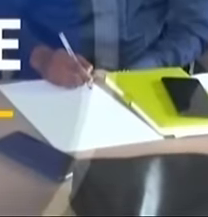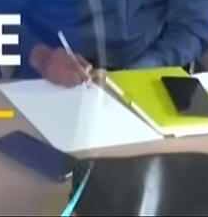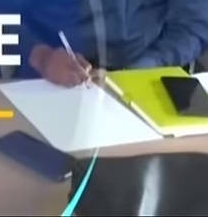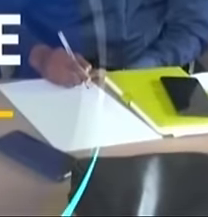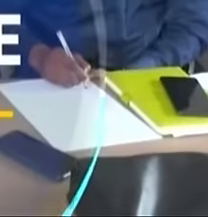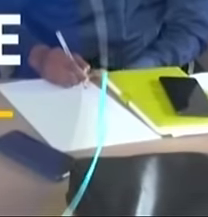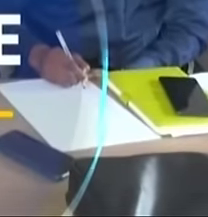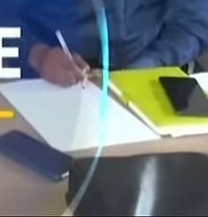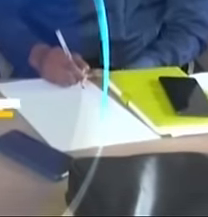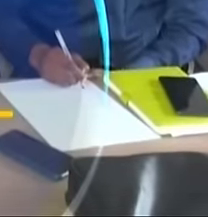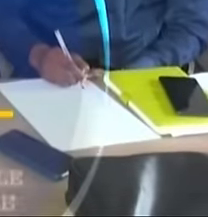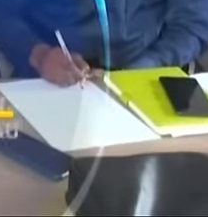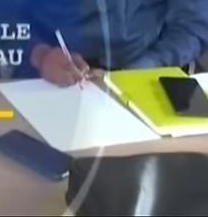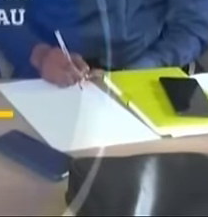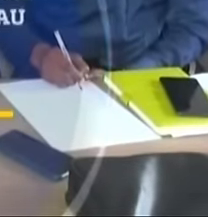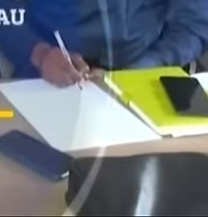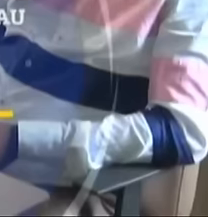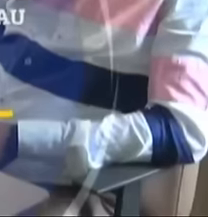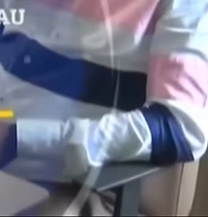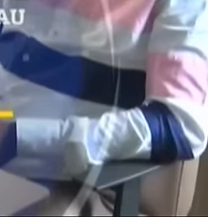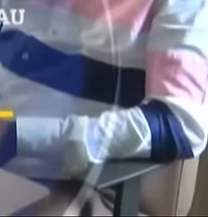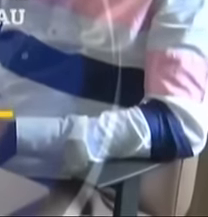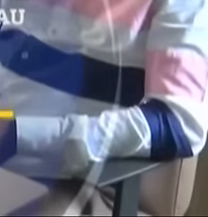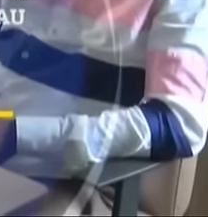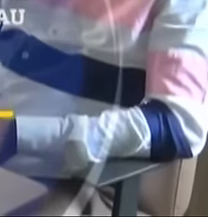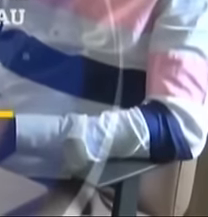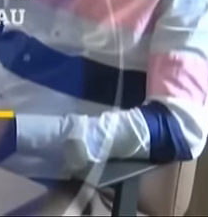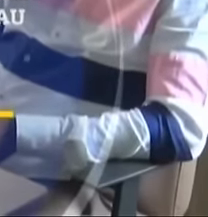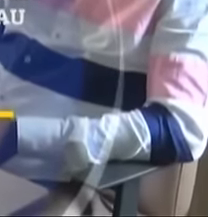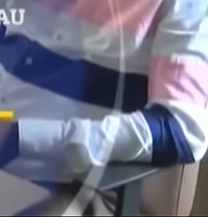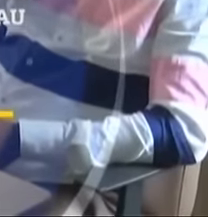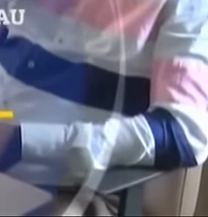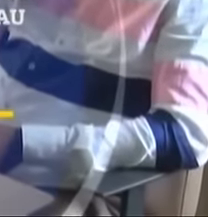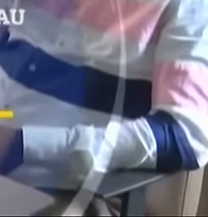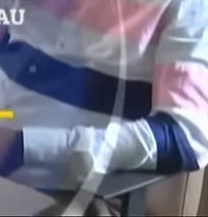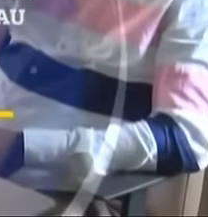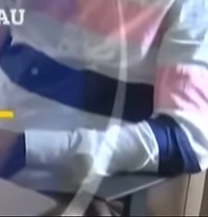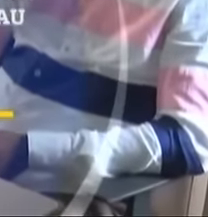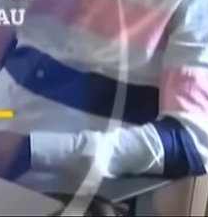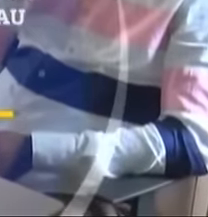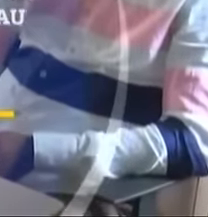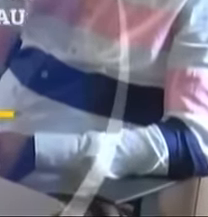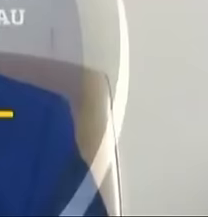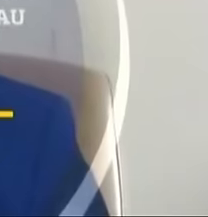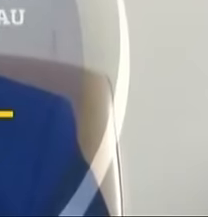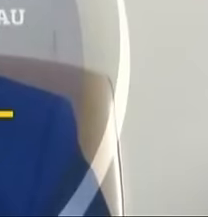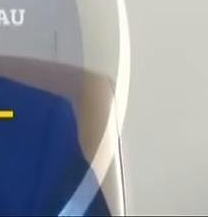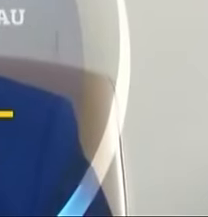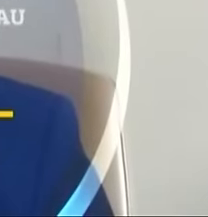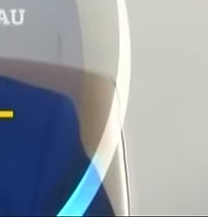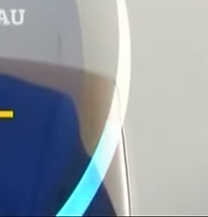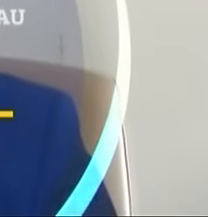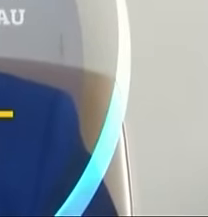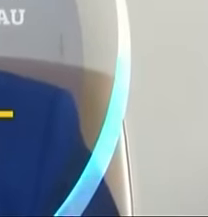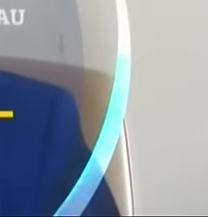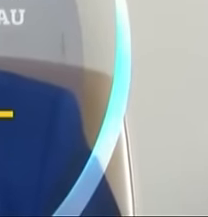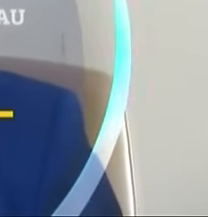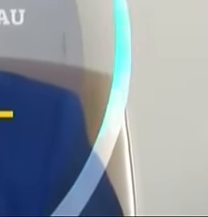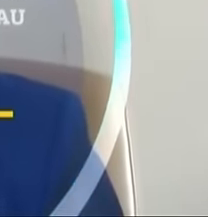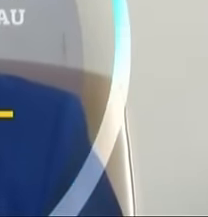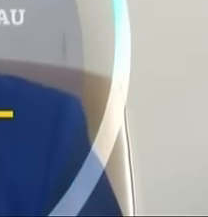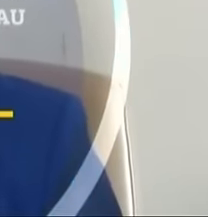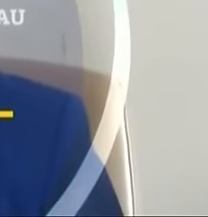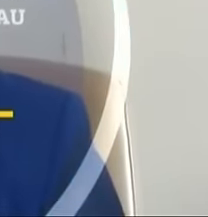presse, deux organisations de la société civile, à savoir l'ASADO et l'ODEP, montent au créneau pour demander que la justice